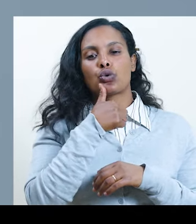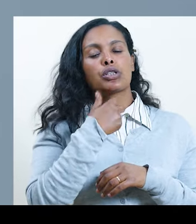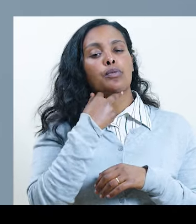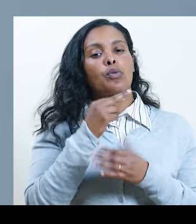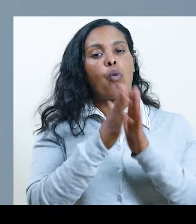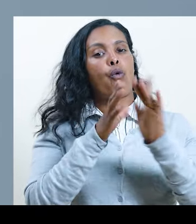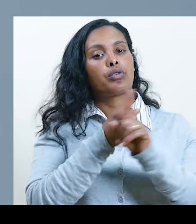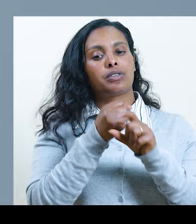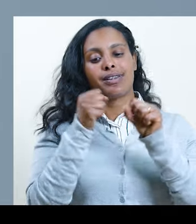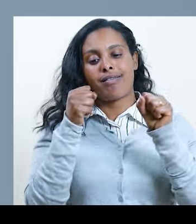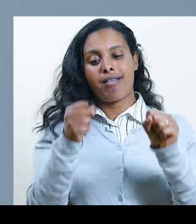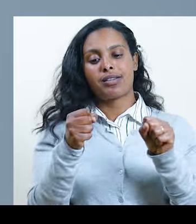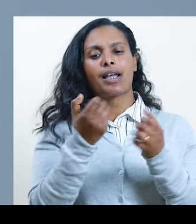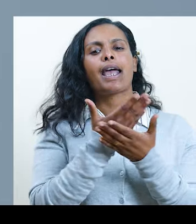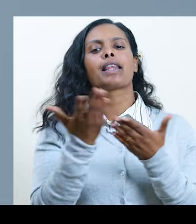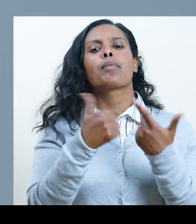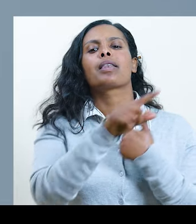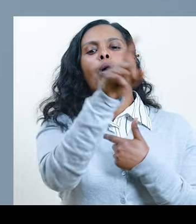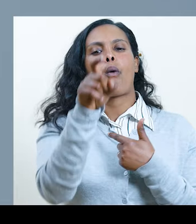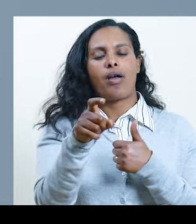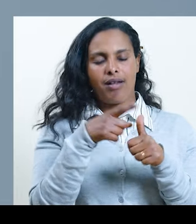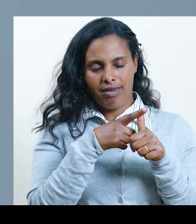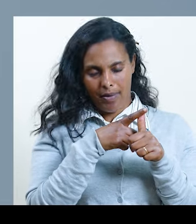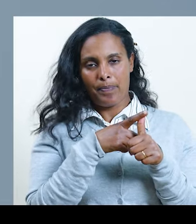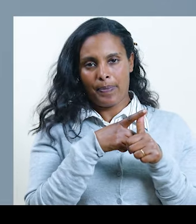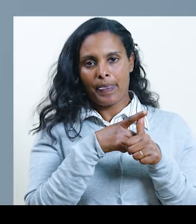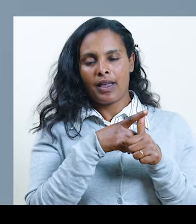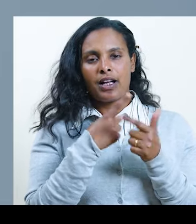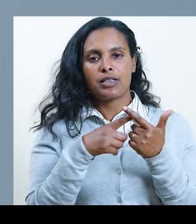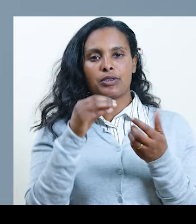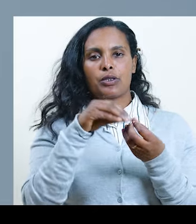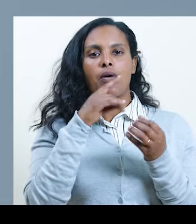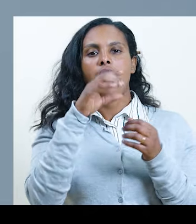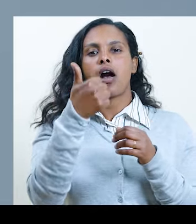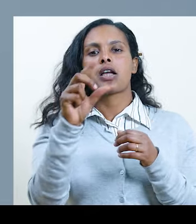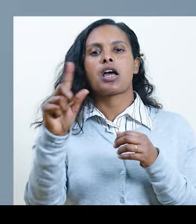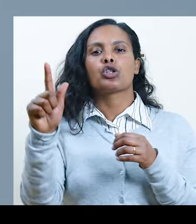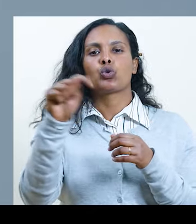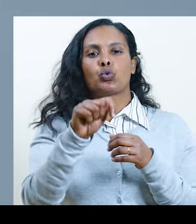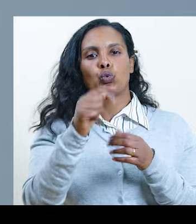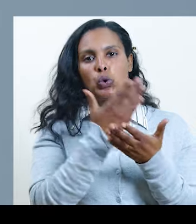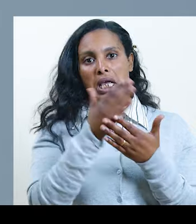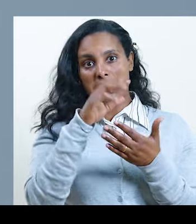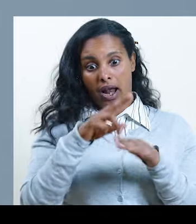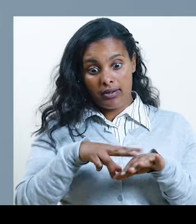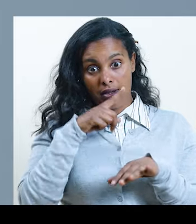ሴቶች ድምፅ መሆን የቻልሽበት ጥንካሬ ሽኬት ነው የመጣው ነው አንዱ ጥያቄ። እዛው ላይ ጨምረሽ ግን የአያንቱንም ኬዛውን